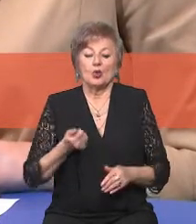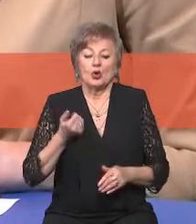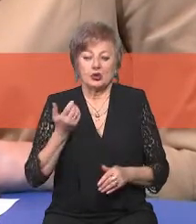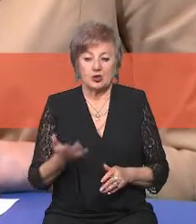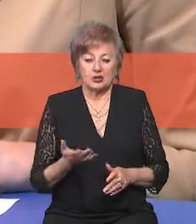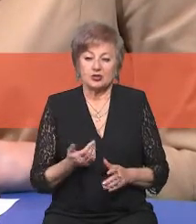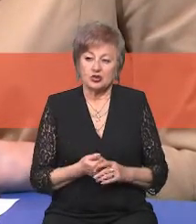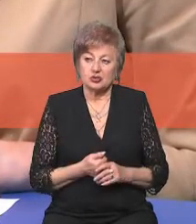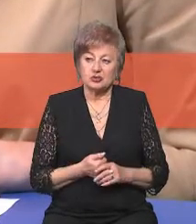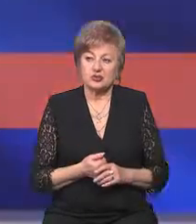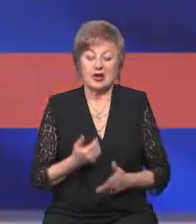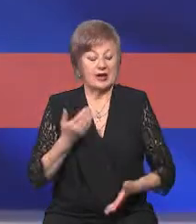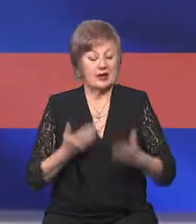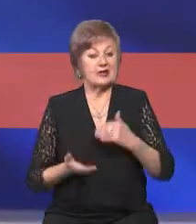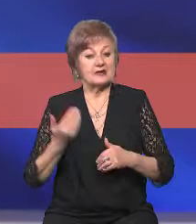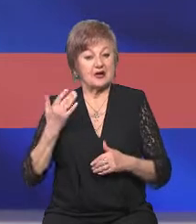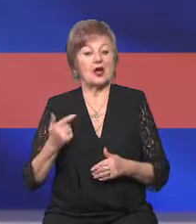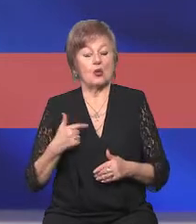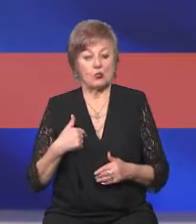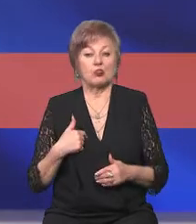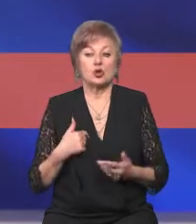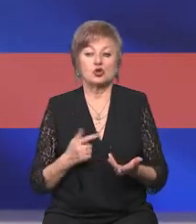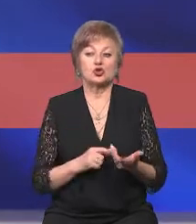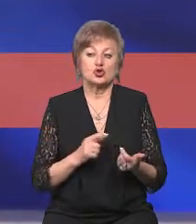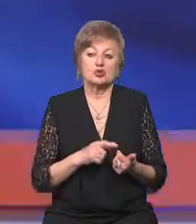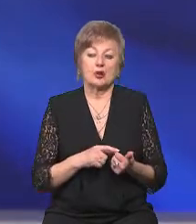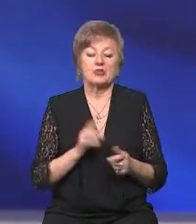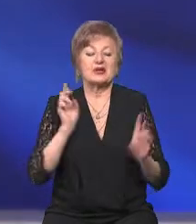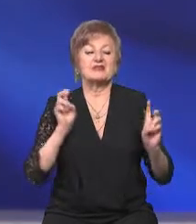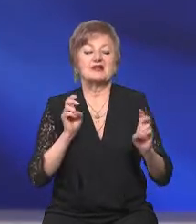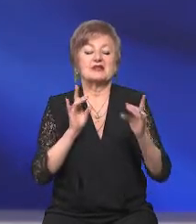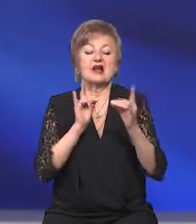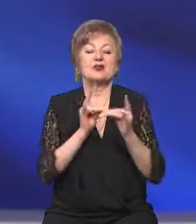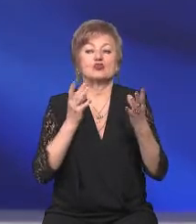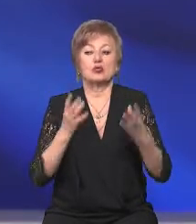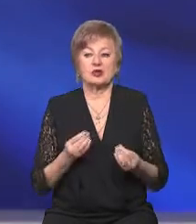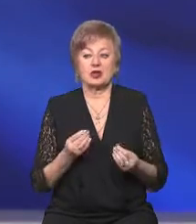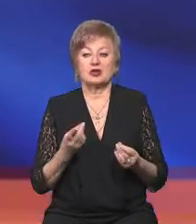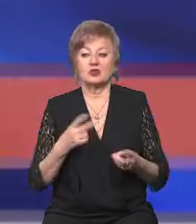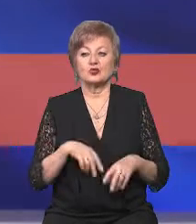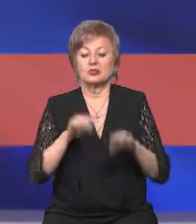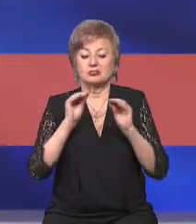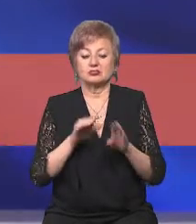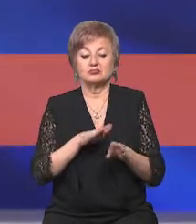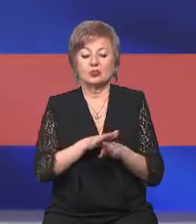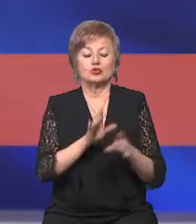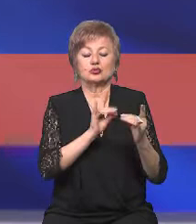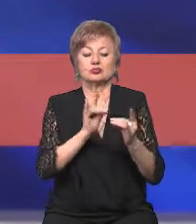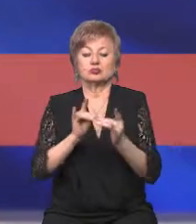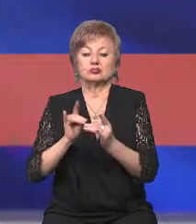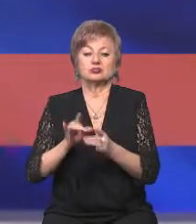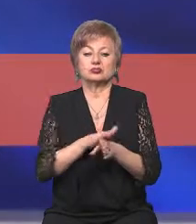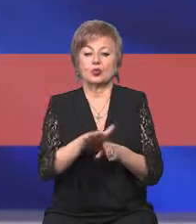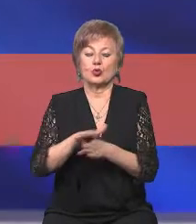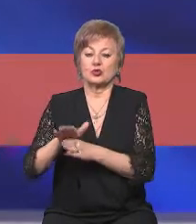пролікованих випадків. Тобто, якщо раніше ми рахували по ліжкодням і треба було заповнити ліжка людьми,